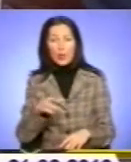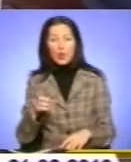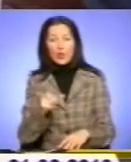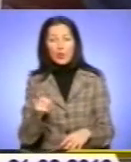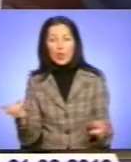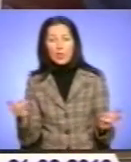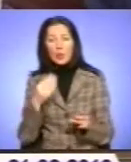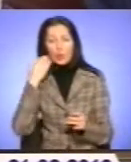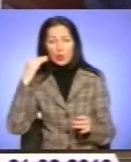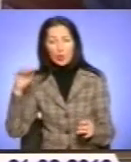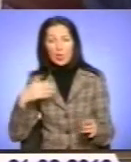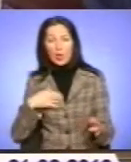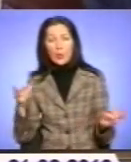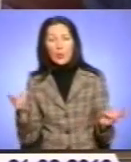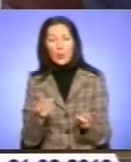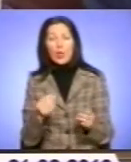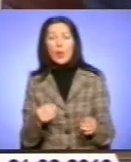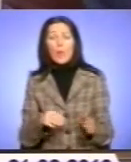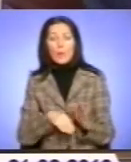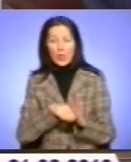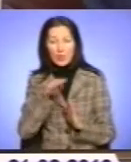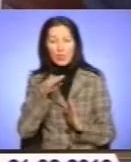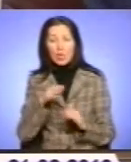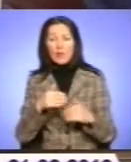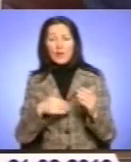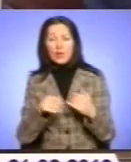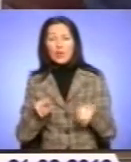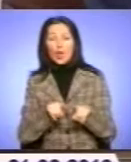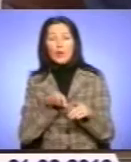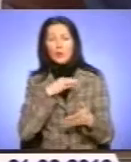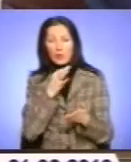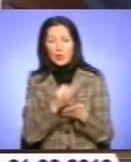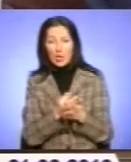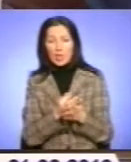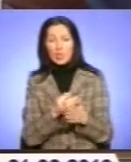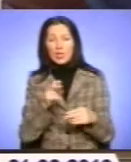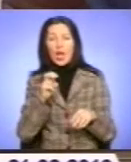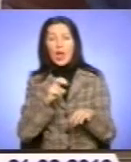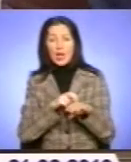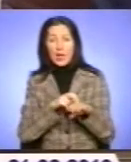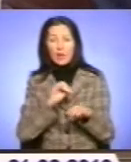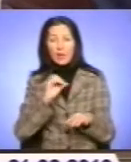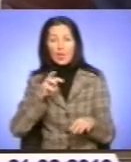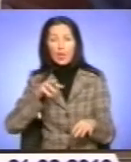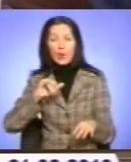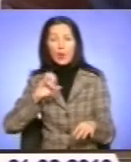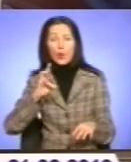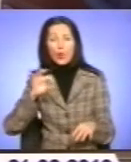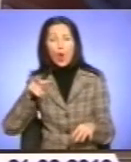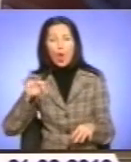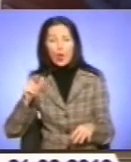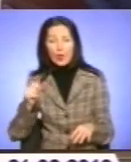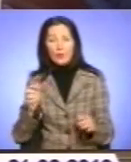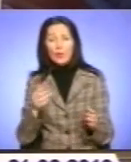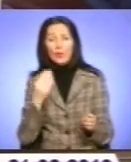Нам необхідно значно підвищити кваліфікацію та відповідальність лікарів-імунологів, покращити